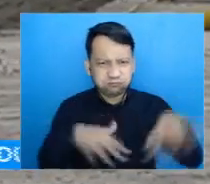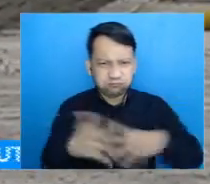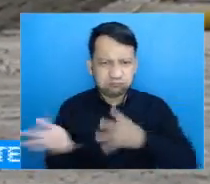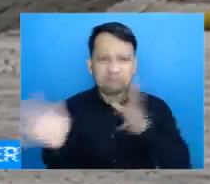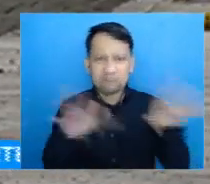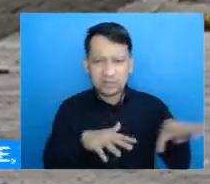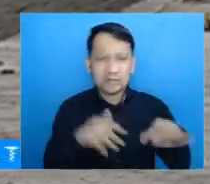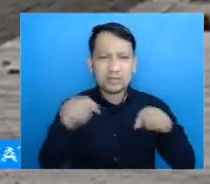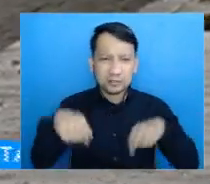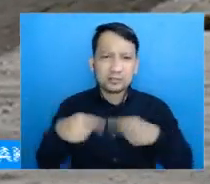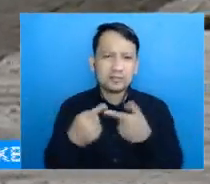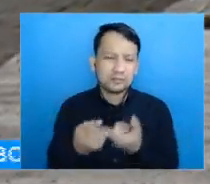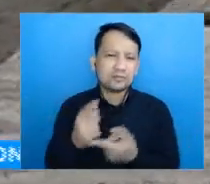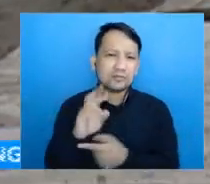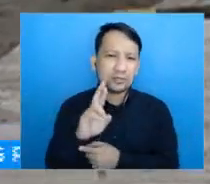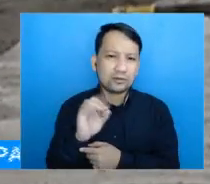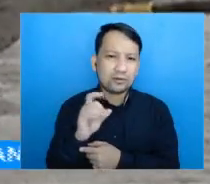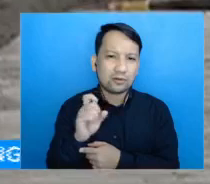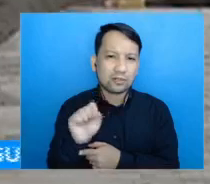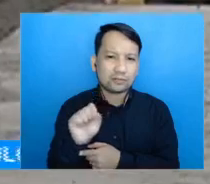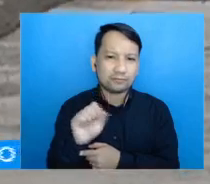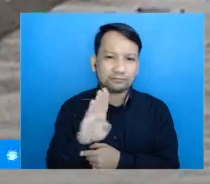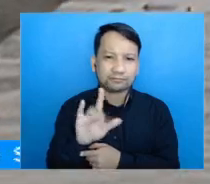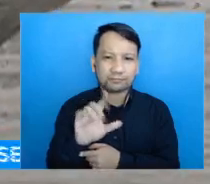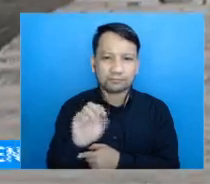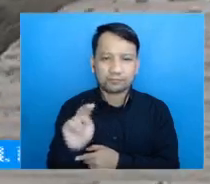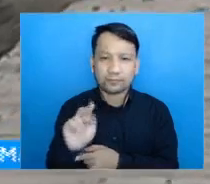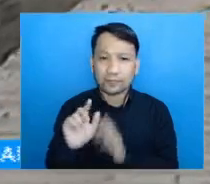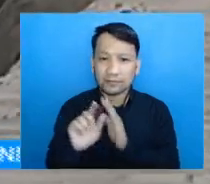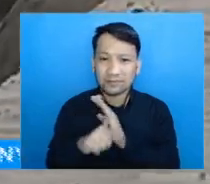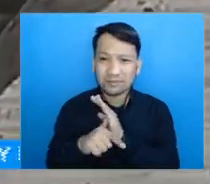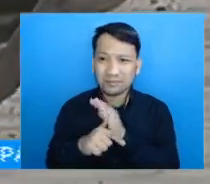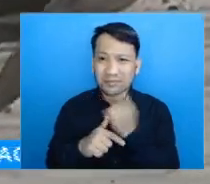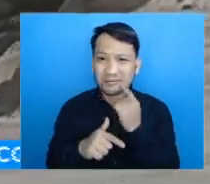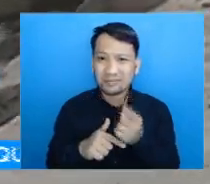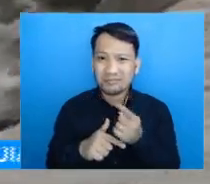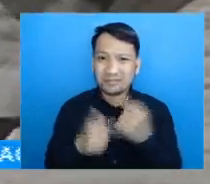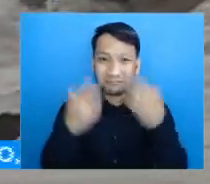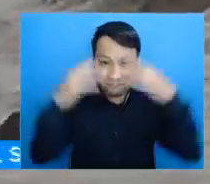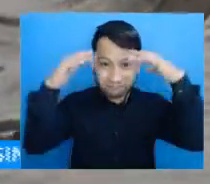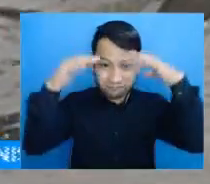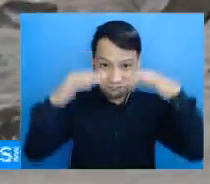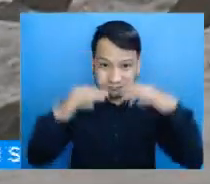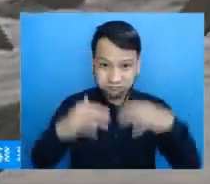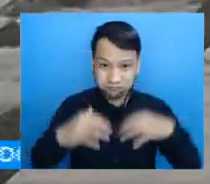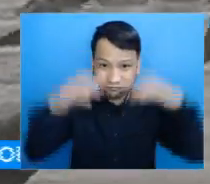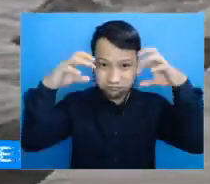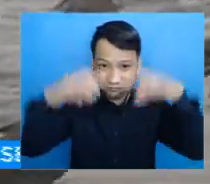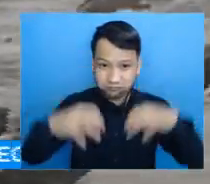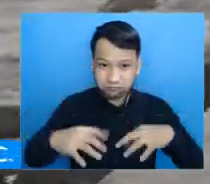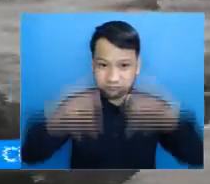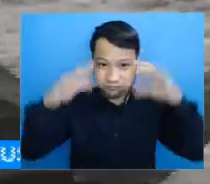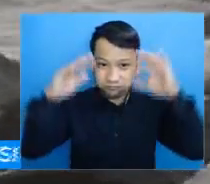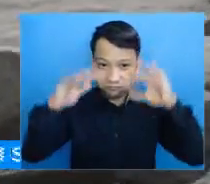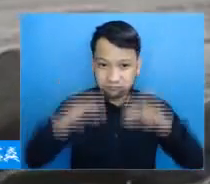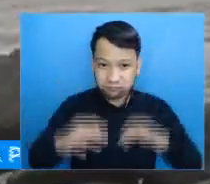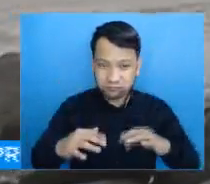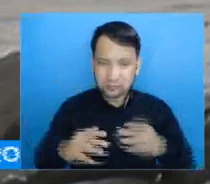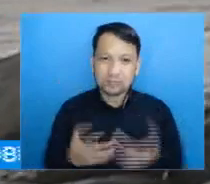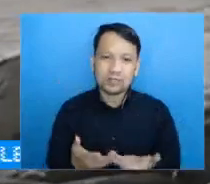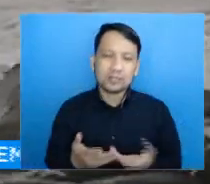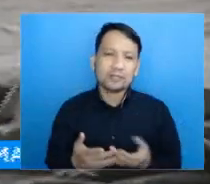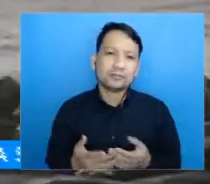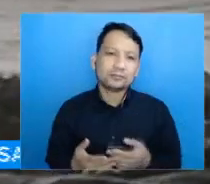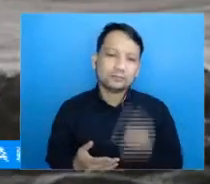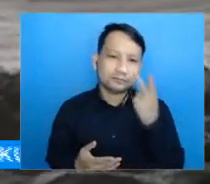Boulevard. At kahit na may at maya may kalakas ang pag-ambon, may ilan pa rin tayong ating makabayan na nakitang namamasyal dito